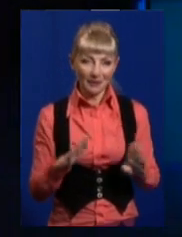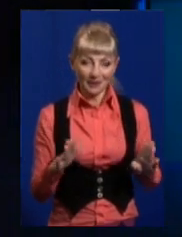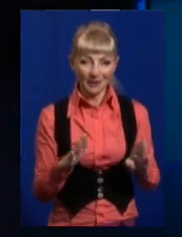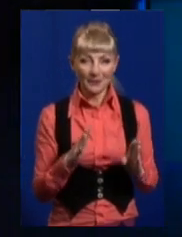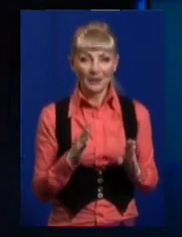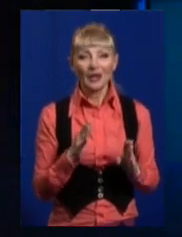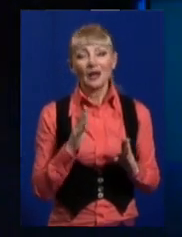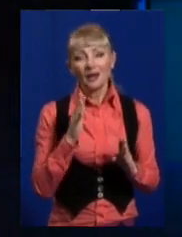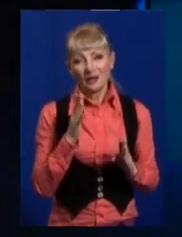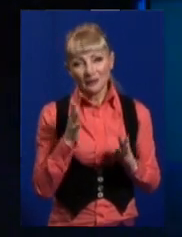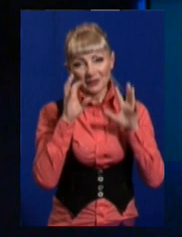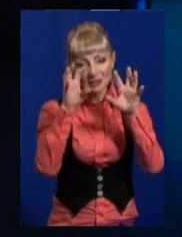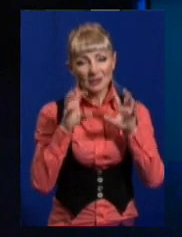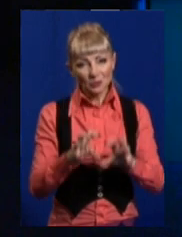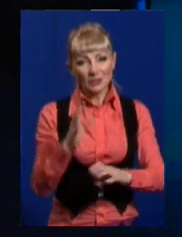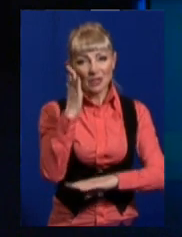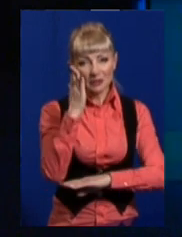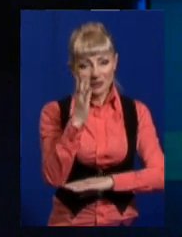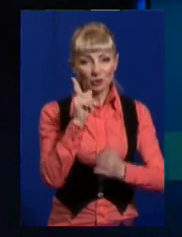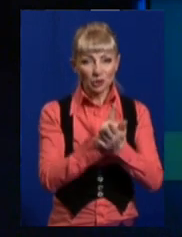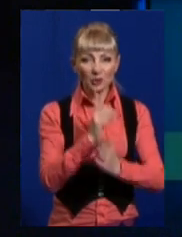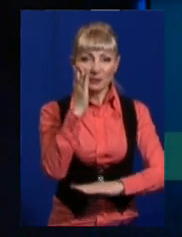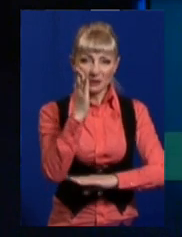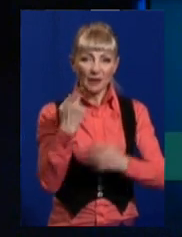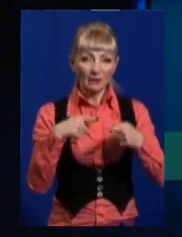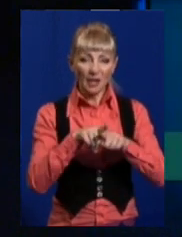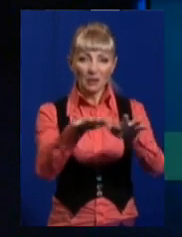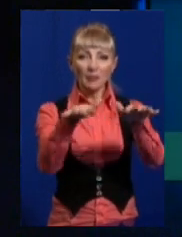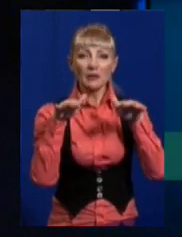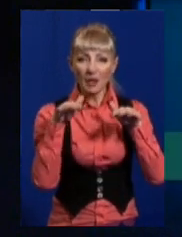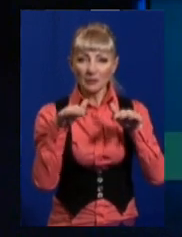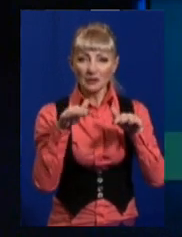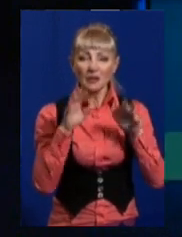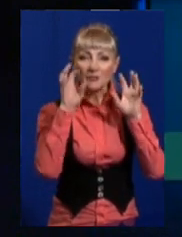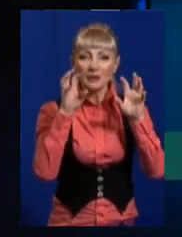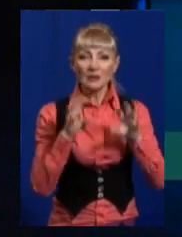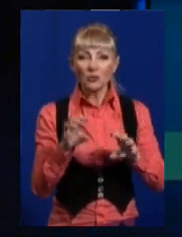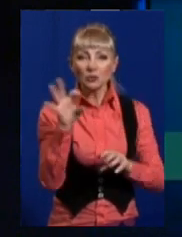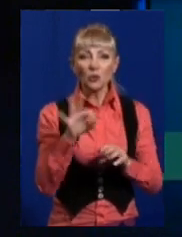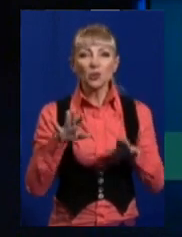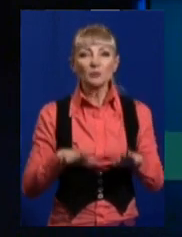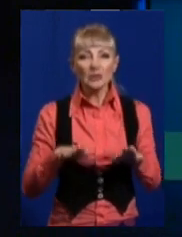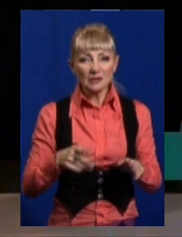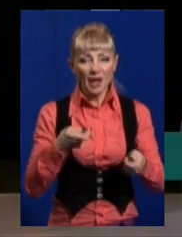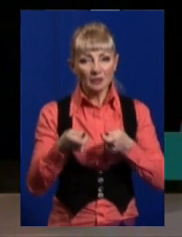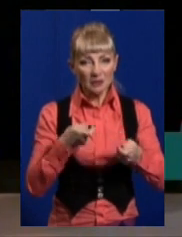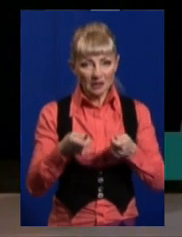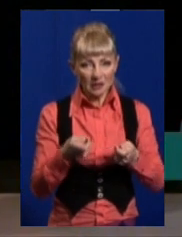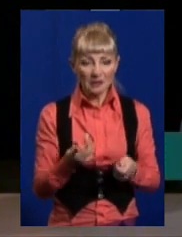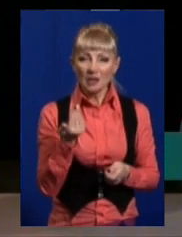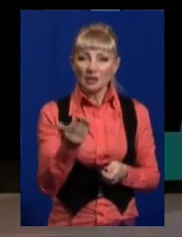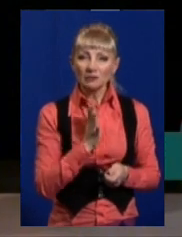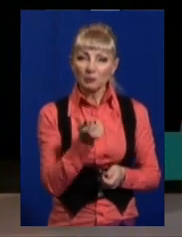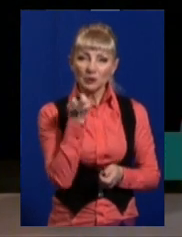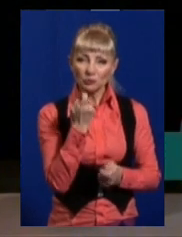Конституції голосувалися. Угу. Мали проголосуватися також в парламенті закон про місцеві адміністрації, його було